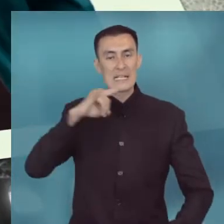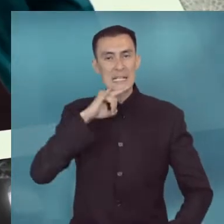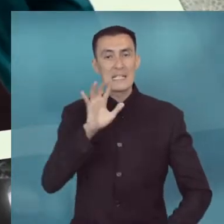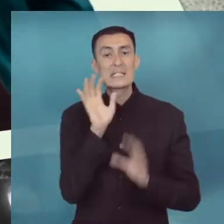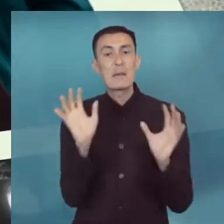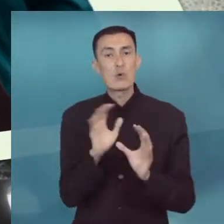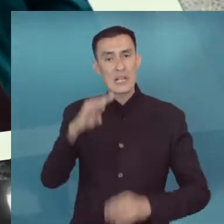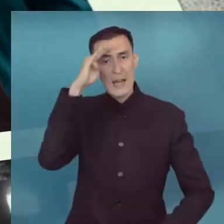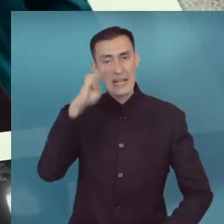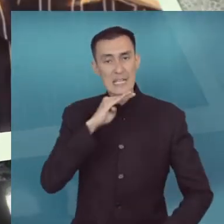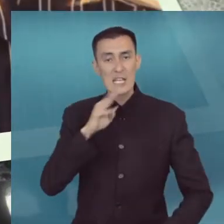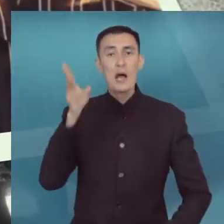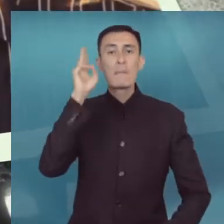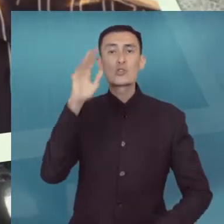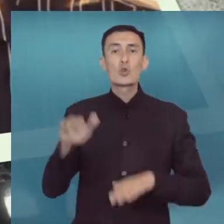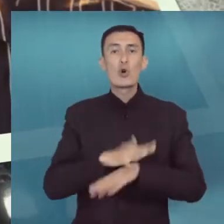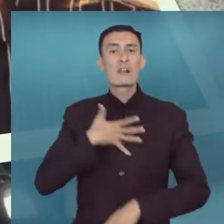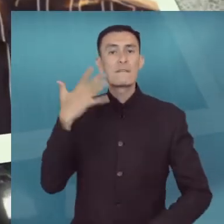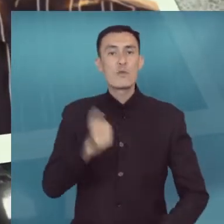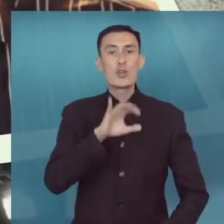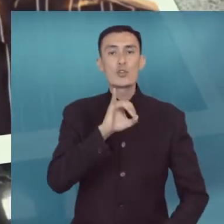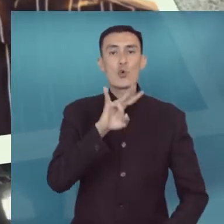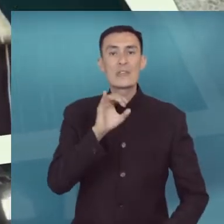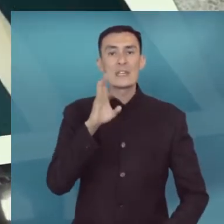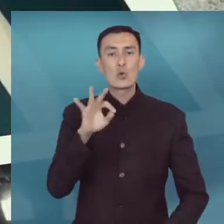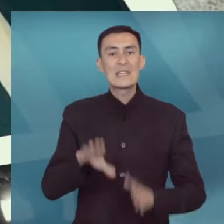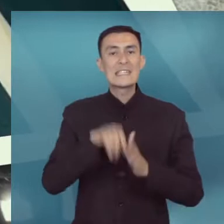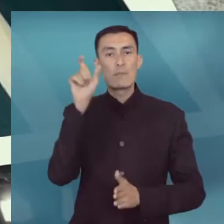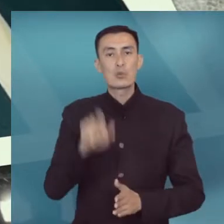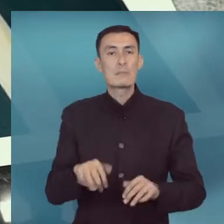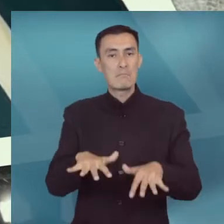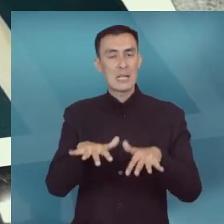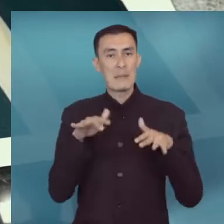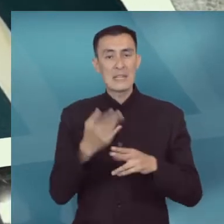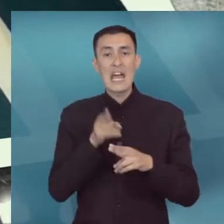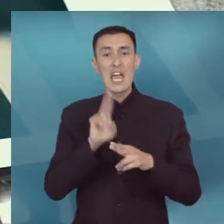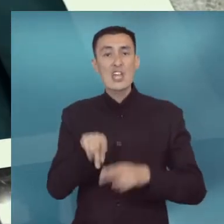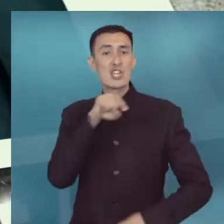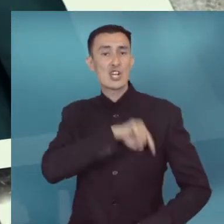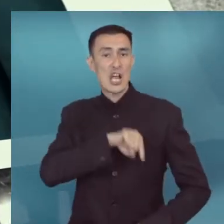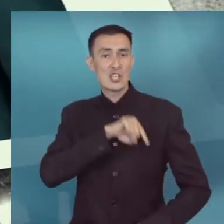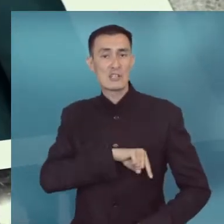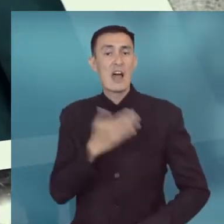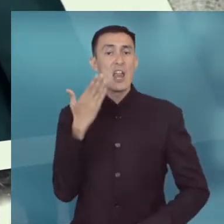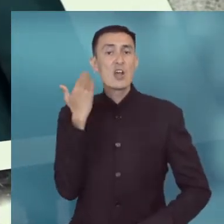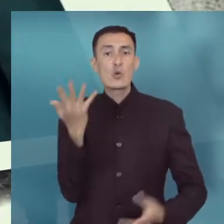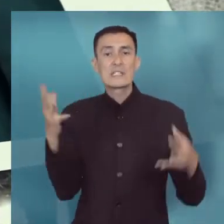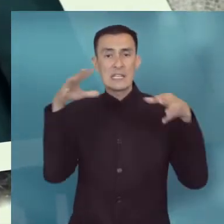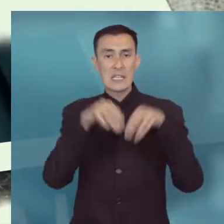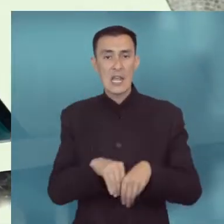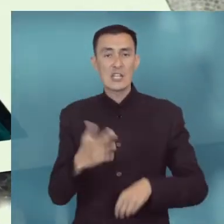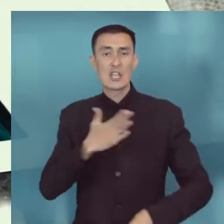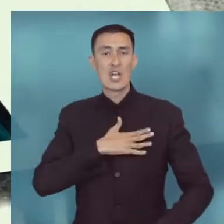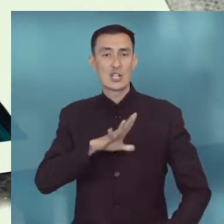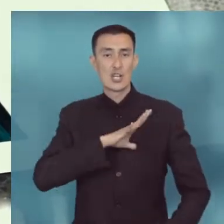и заботливый отец, посол доброй воли ЮНЕСКО и депутат Мажилиса парламента. Все эти качества легко соединяет в